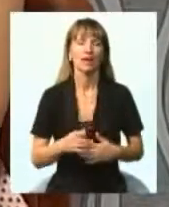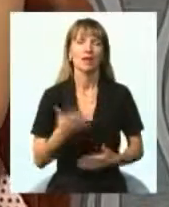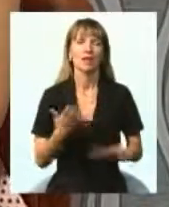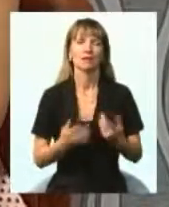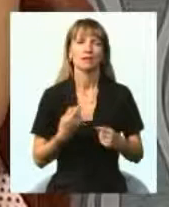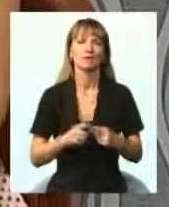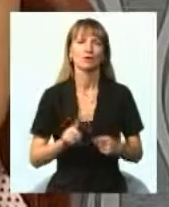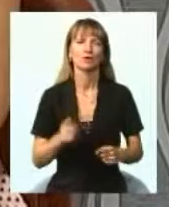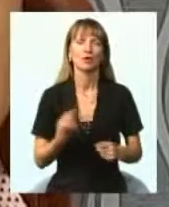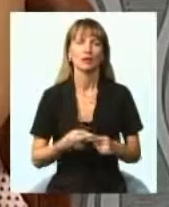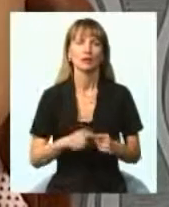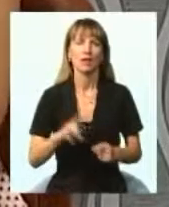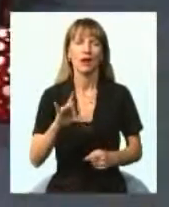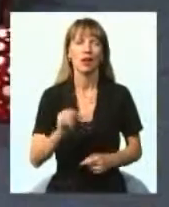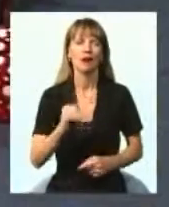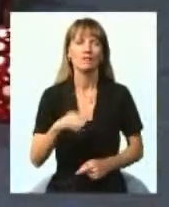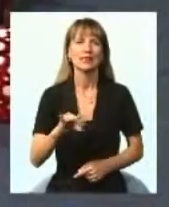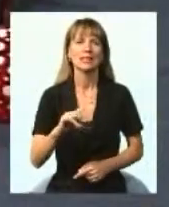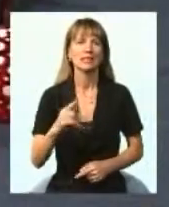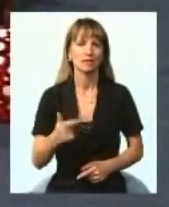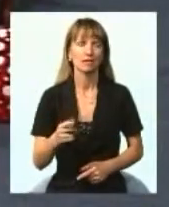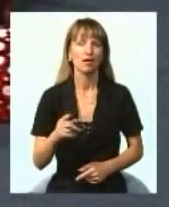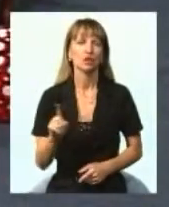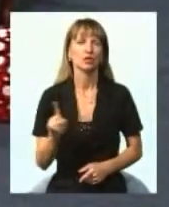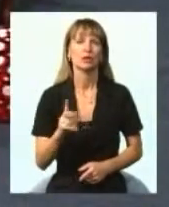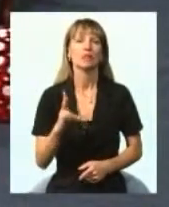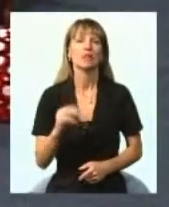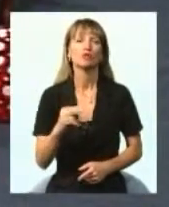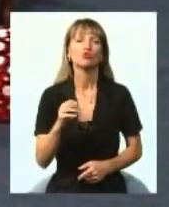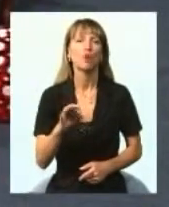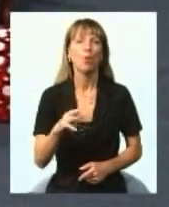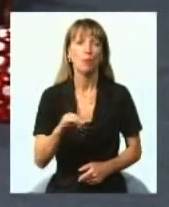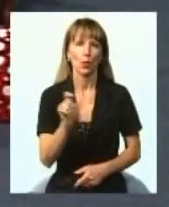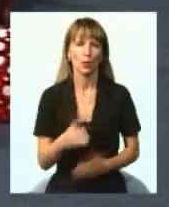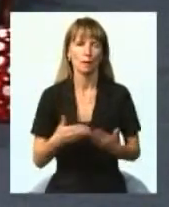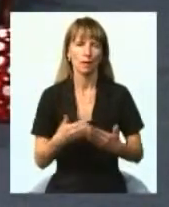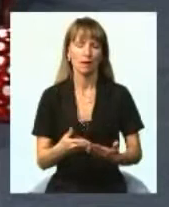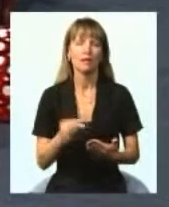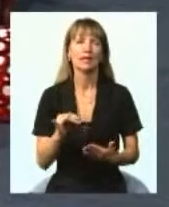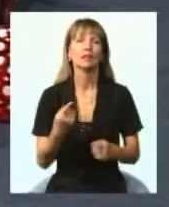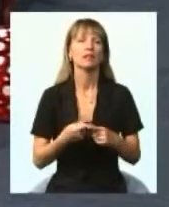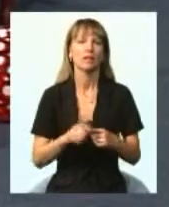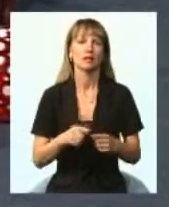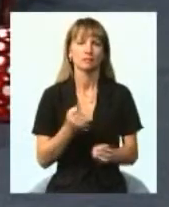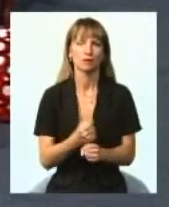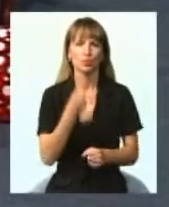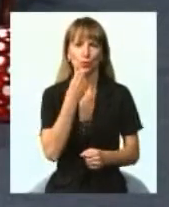отримувати. А що ж таке, до речі, рафтинг? От на чому люди плавають, що і де саме це робити краще?